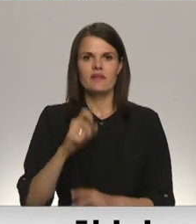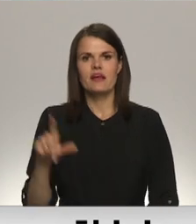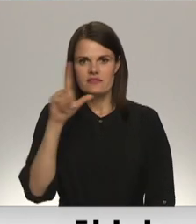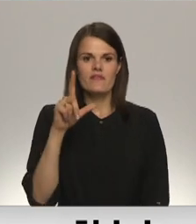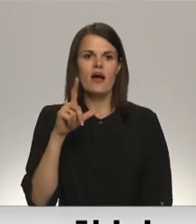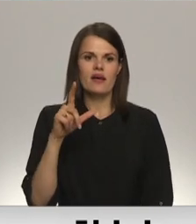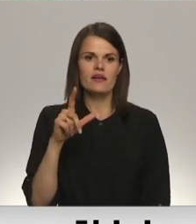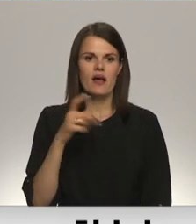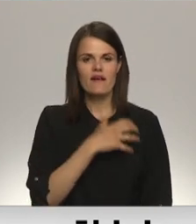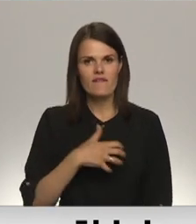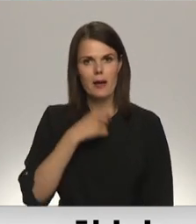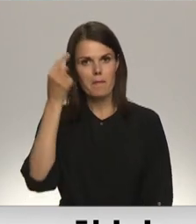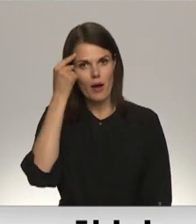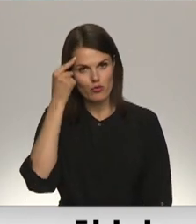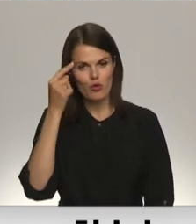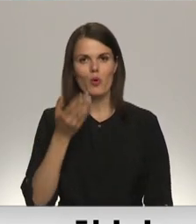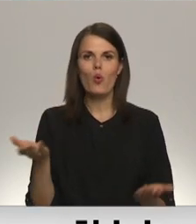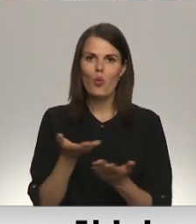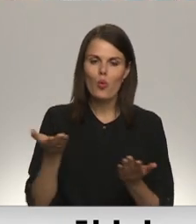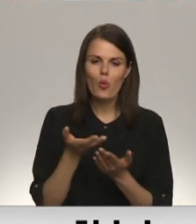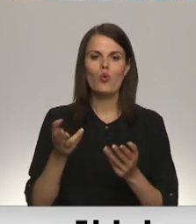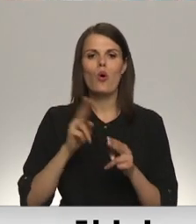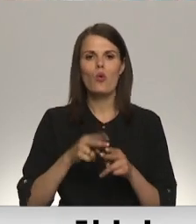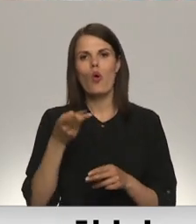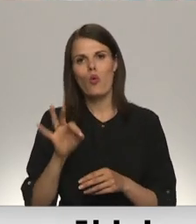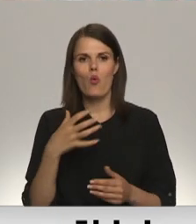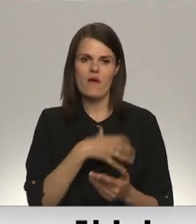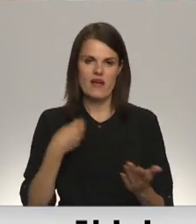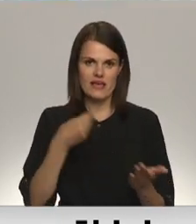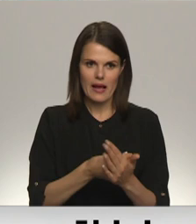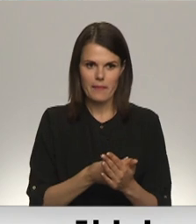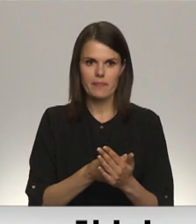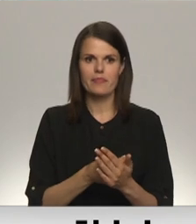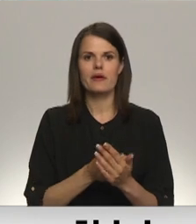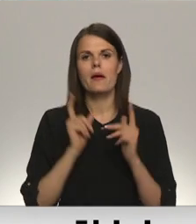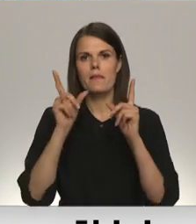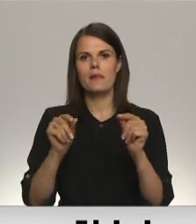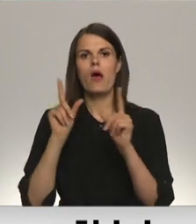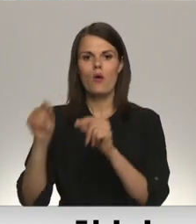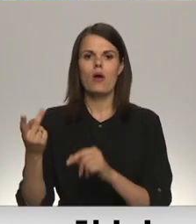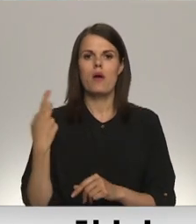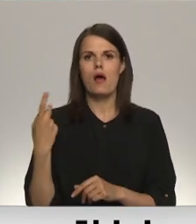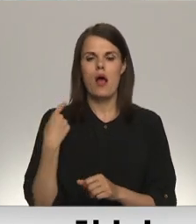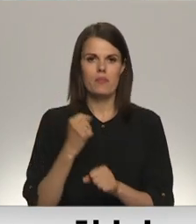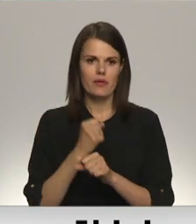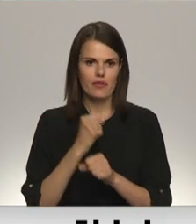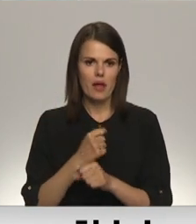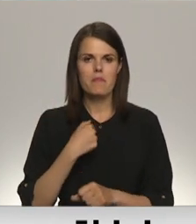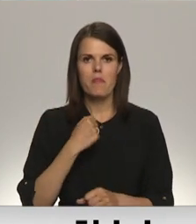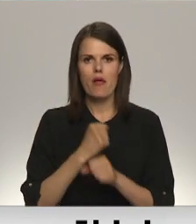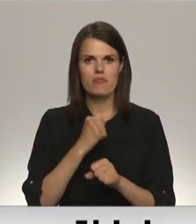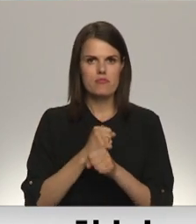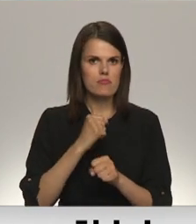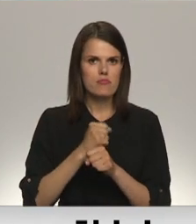ir jāapdomā, kur un ko pirkt. Braukājam mēs abi uz darbu. Man darbs